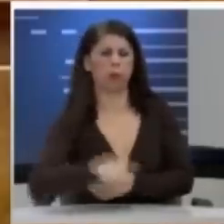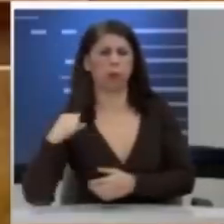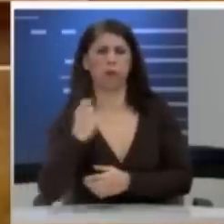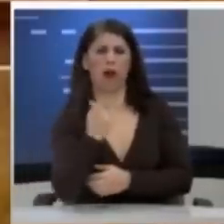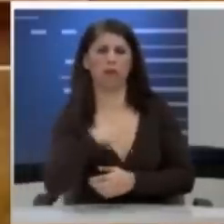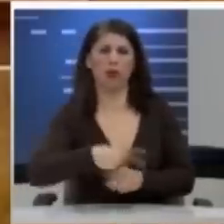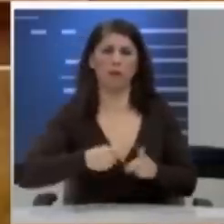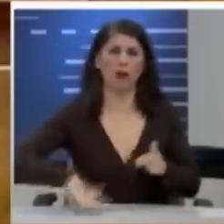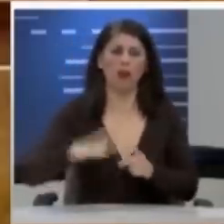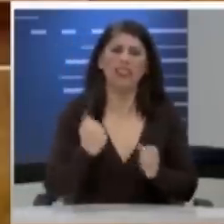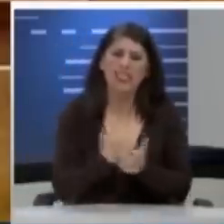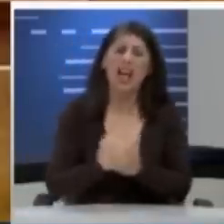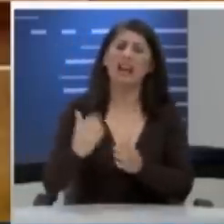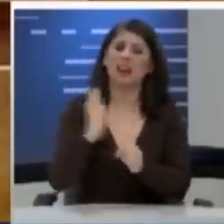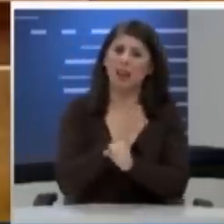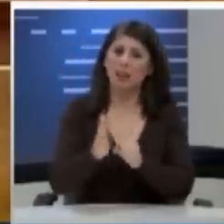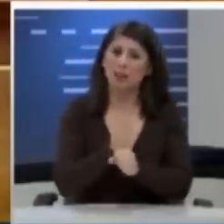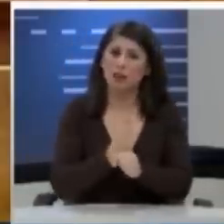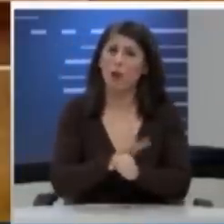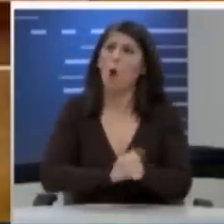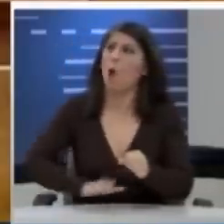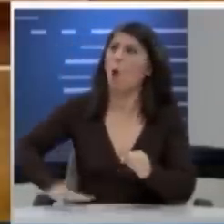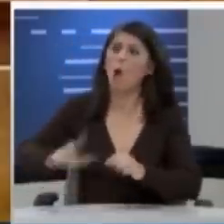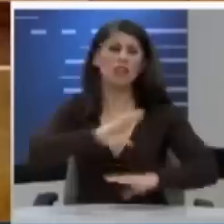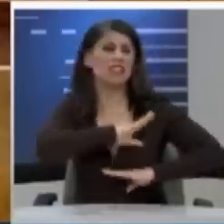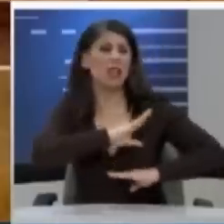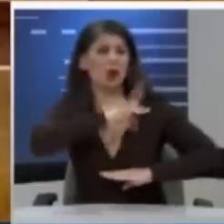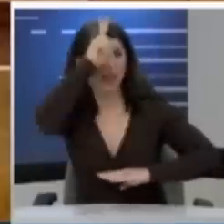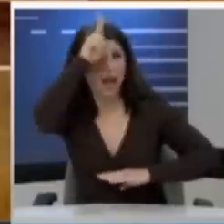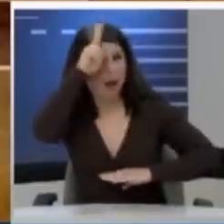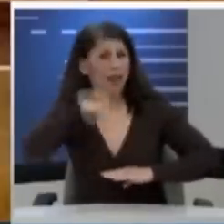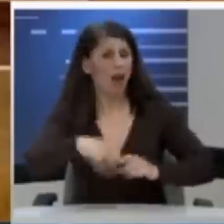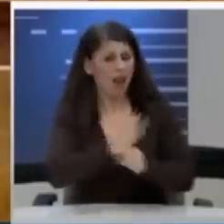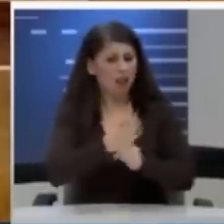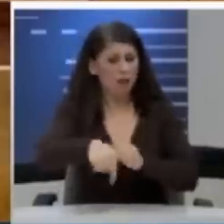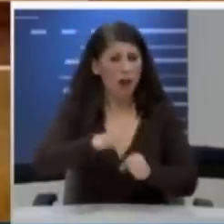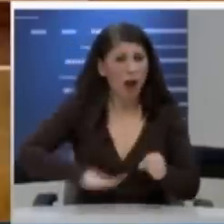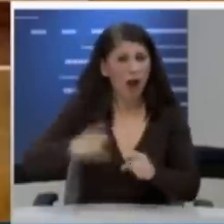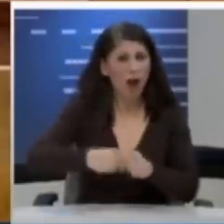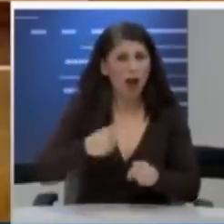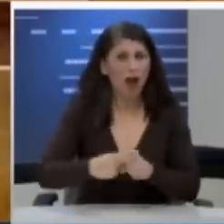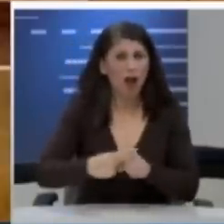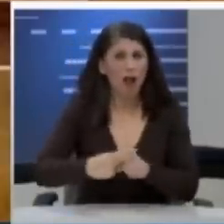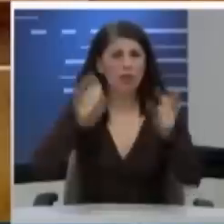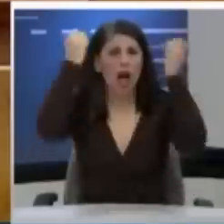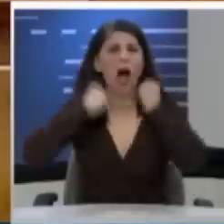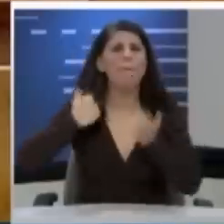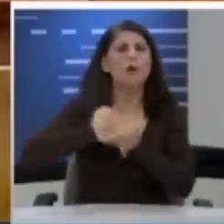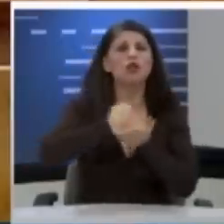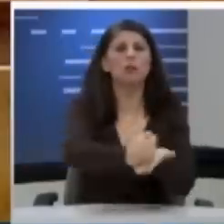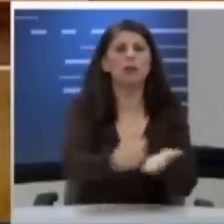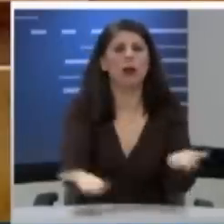που προκάλεσαν τα γερμανικά κατοχικά στρατεύματα που αναγνωρίστηκαν από τη διάσκεψη των συμμάχων στο